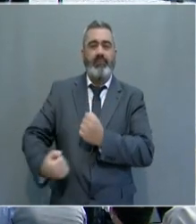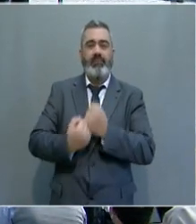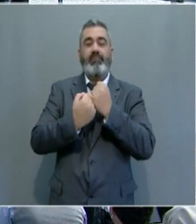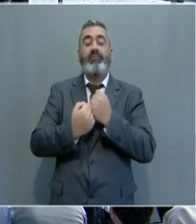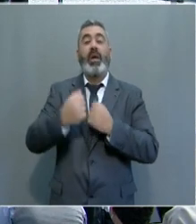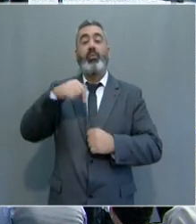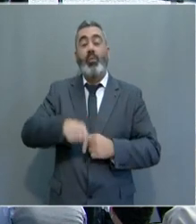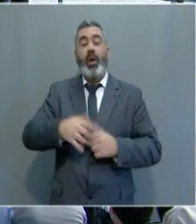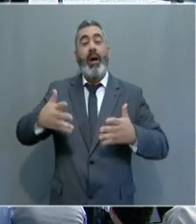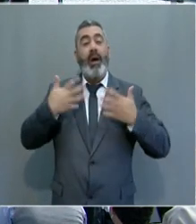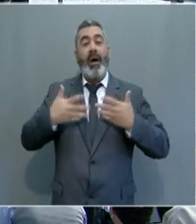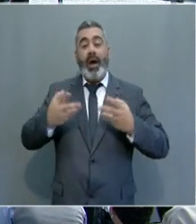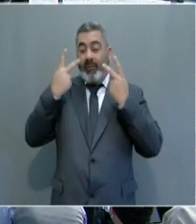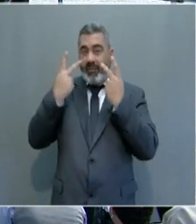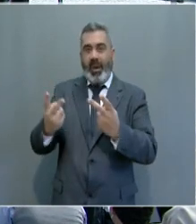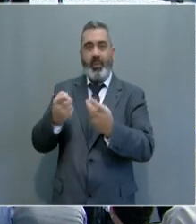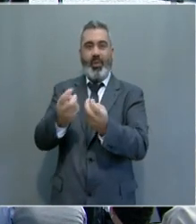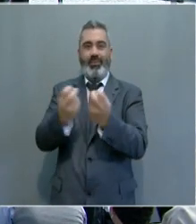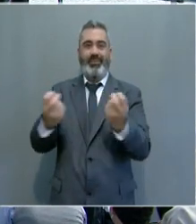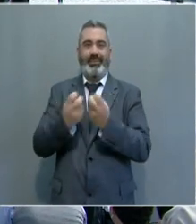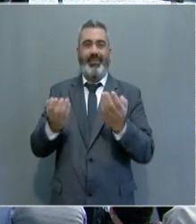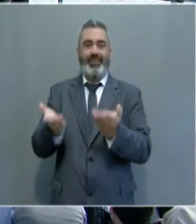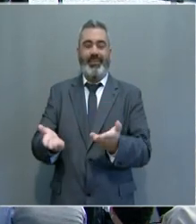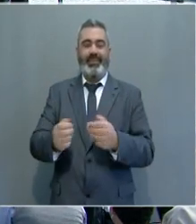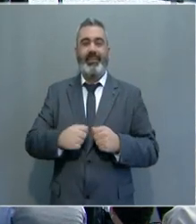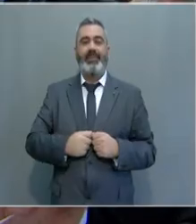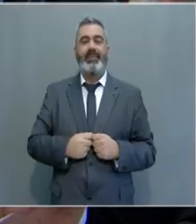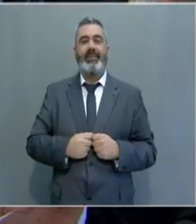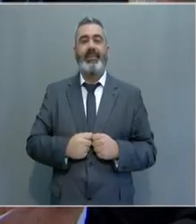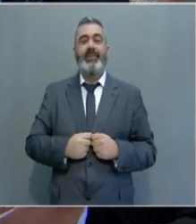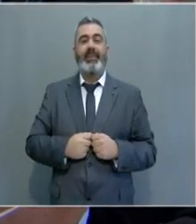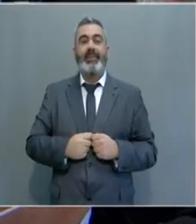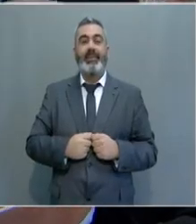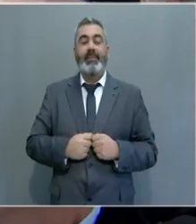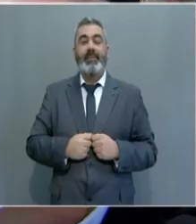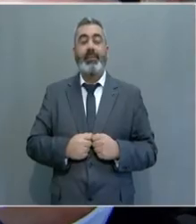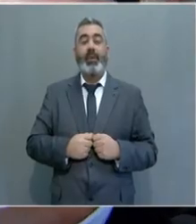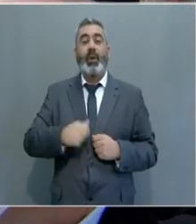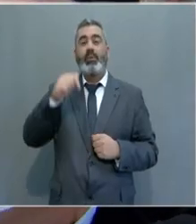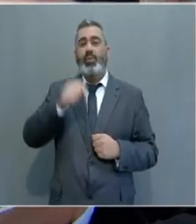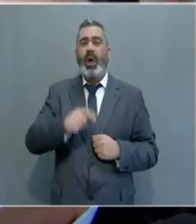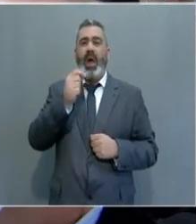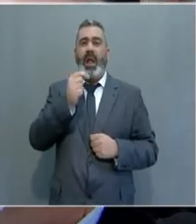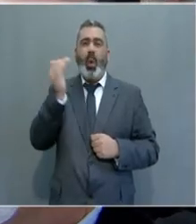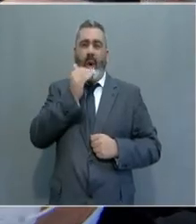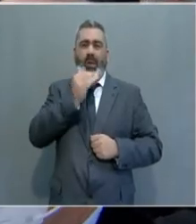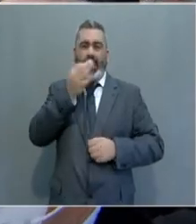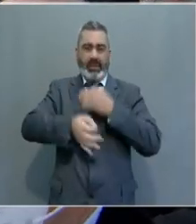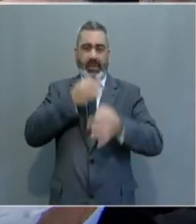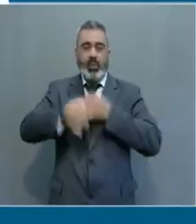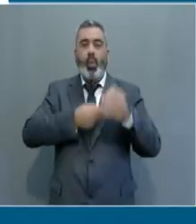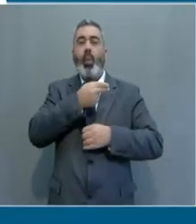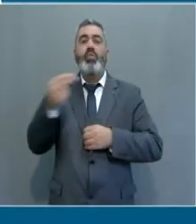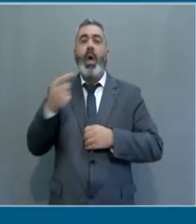to be able to be here today. Λοιπόν, θα περάσω πολύ γρήγορα κάποια πράγματα για τα ελληνικά πετρέλαια και για το